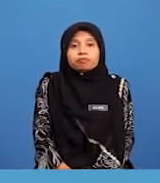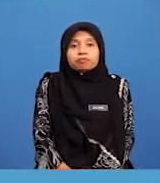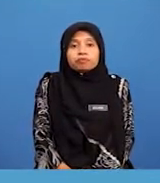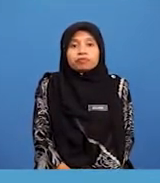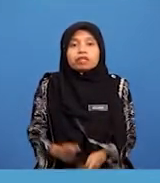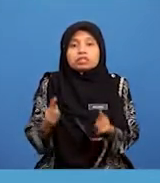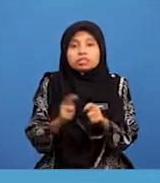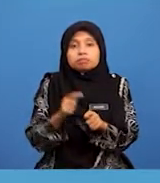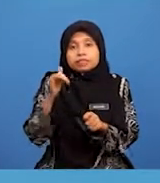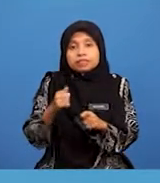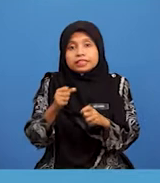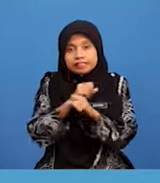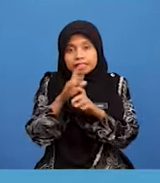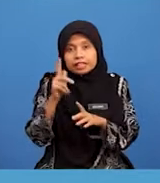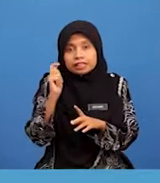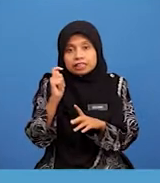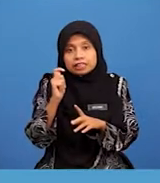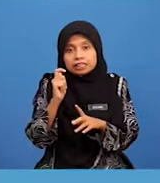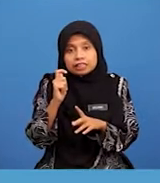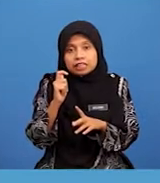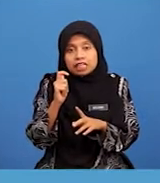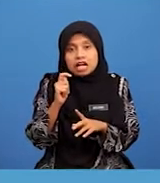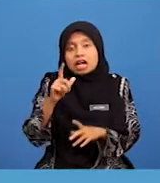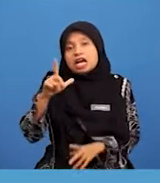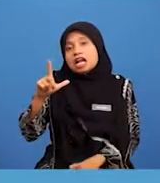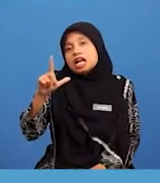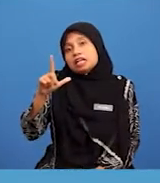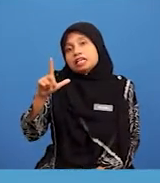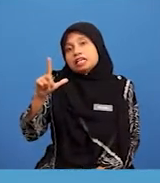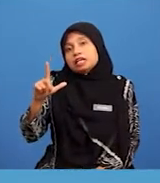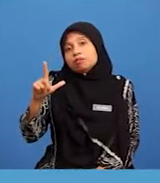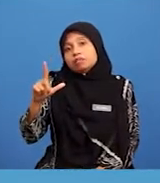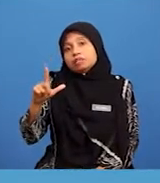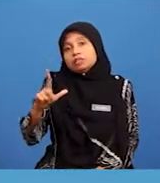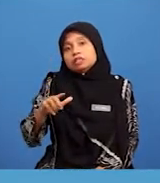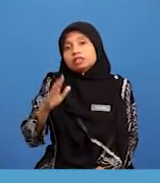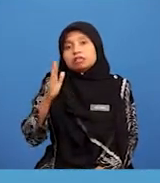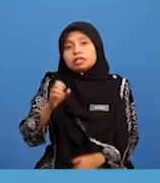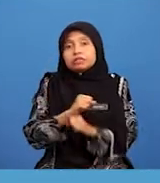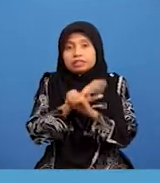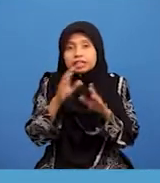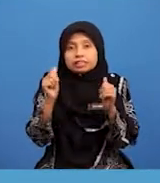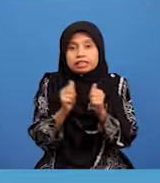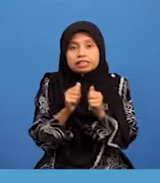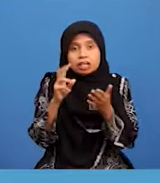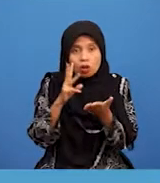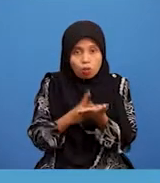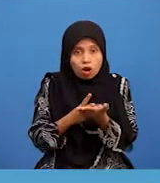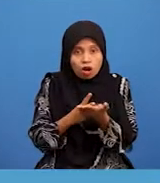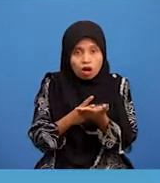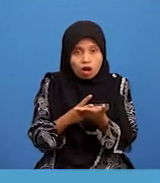Seperti yang saya terangkan sebentar tadi, liability perkongsian boleh dijelaskan sama ada dengan wang